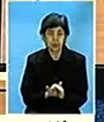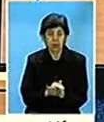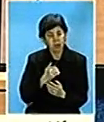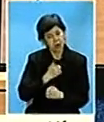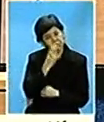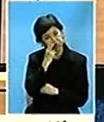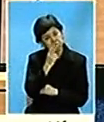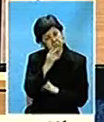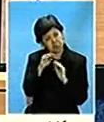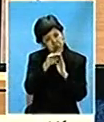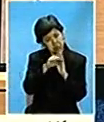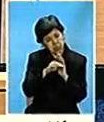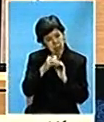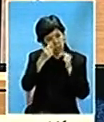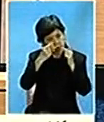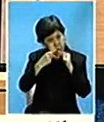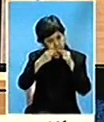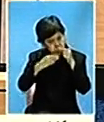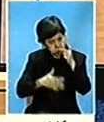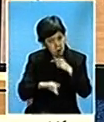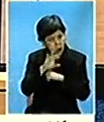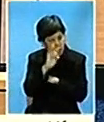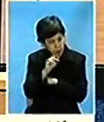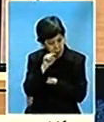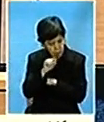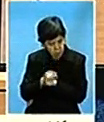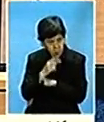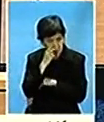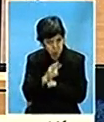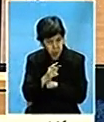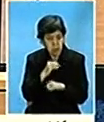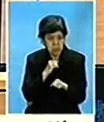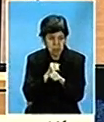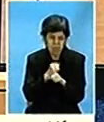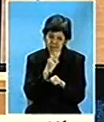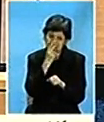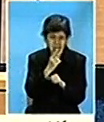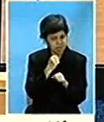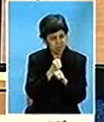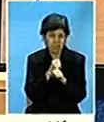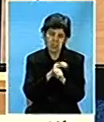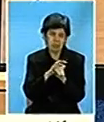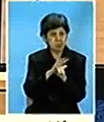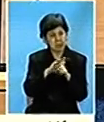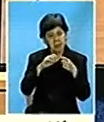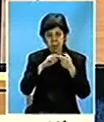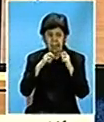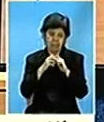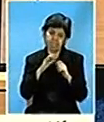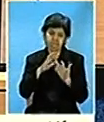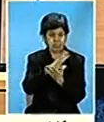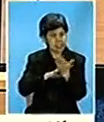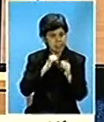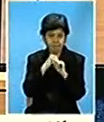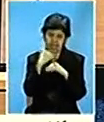เห็นว่าการจัดสรรงบประมาณตามยุทธศาสตร์บางยุทธศาสตร์ยังไม่ตอบสนองต่อสภาพปัญหาของประเทศตาม